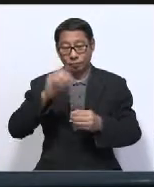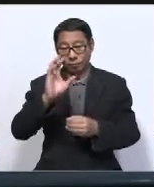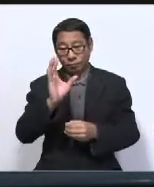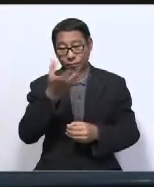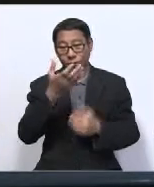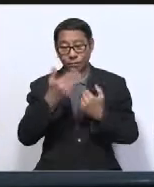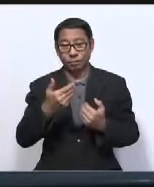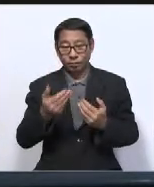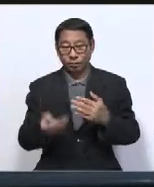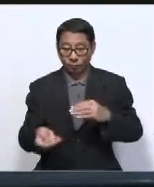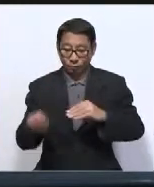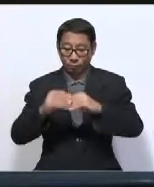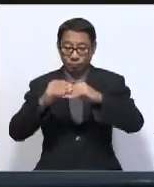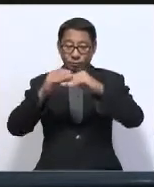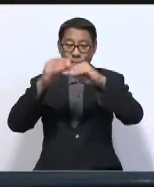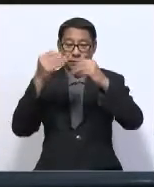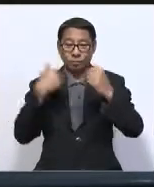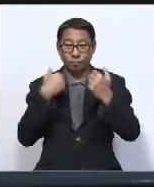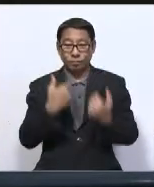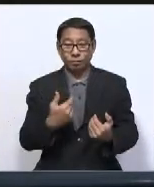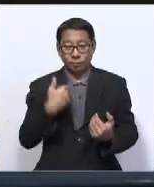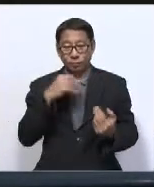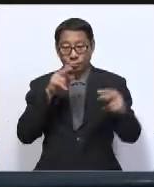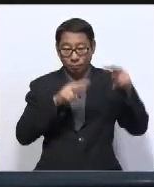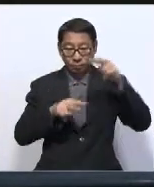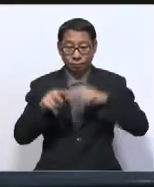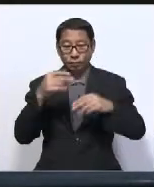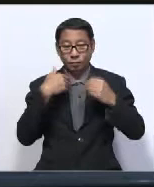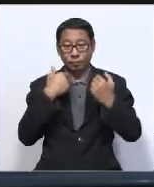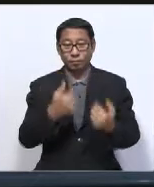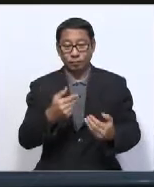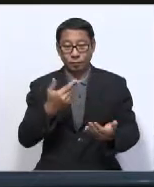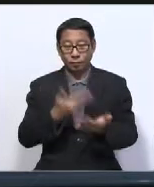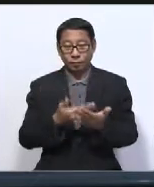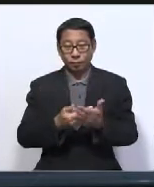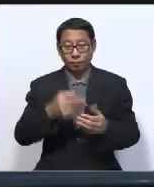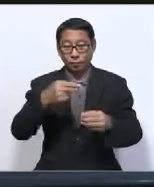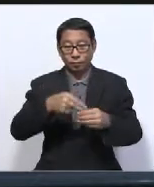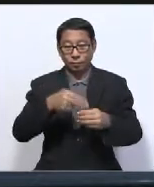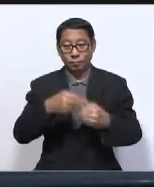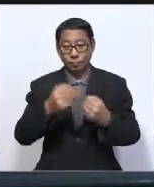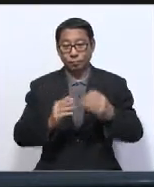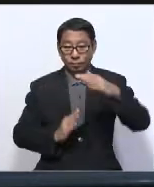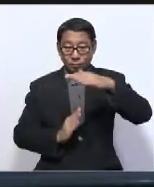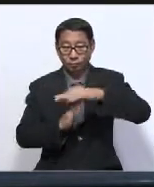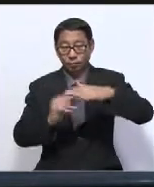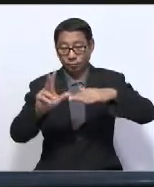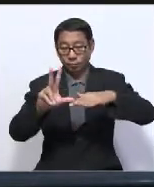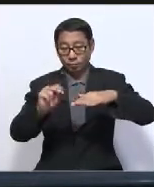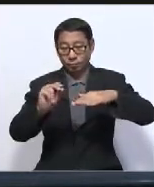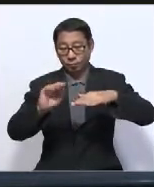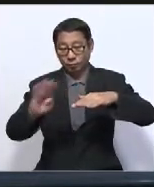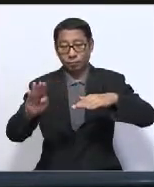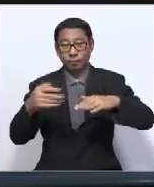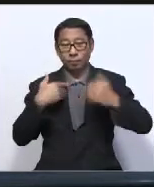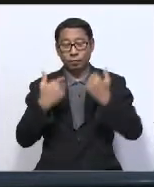อนนี้แน่นอนปรับตัวสูงขึ้นโดยเฉพาะการดูแลเสถียรภาพราคาน้ำมันดีเซลไม่ให้เกินลิตรละ30บา